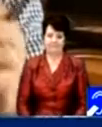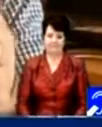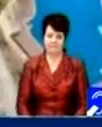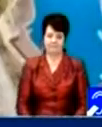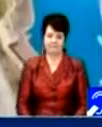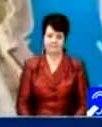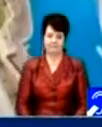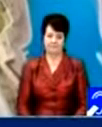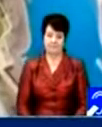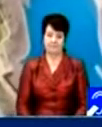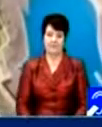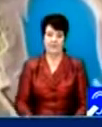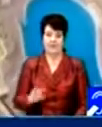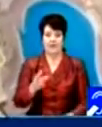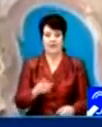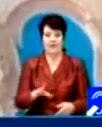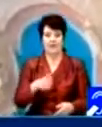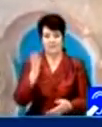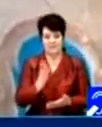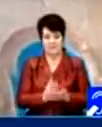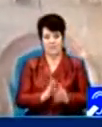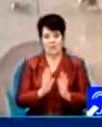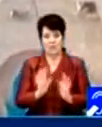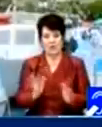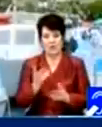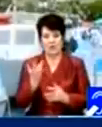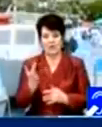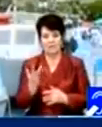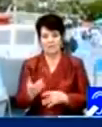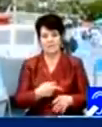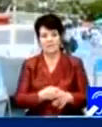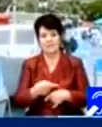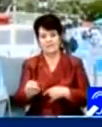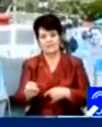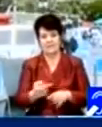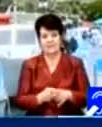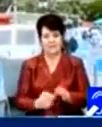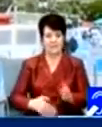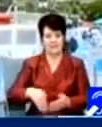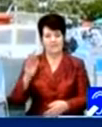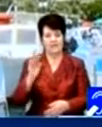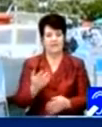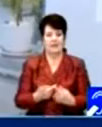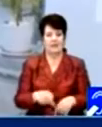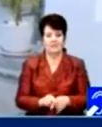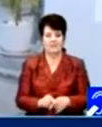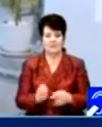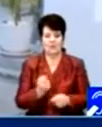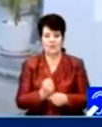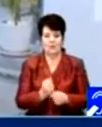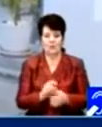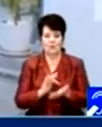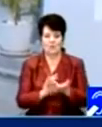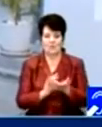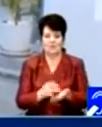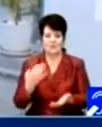Κάλυμνο. Hotelurile se află la doar câteva minute distanță de stâncile înalte. Acest lucru atrage mulți turiști din Franța